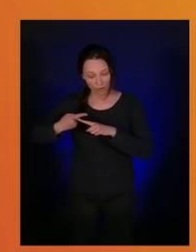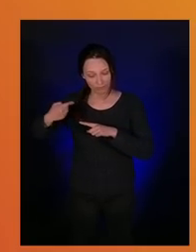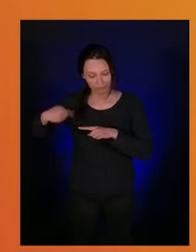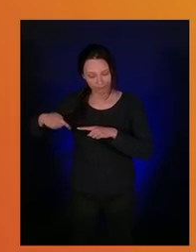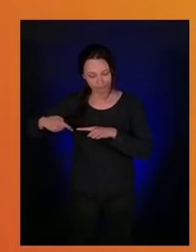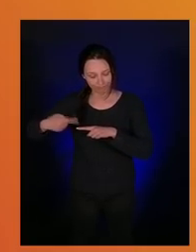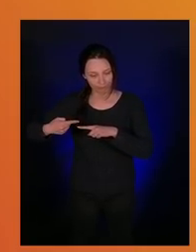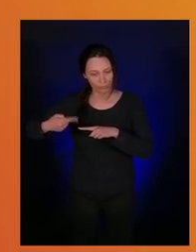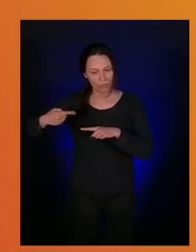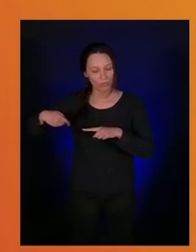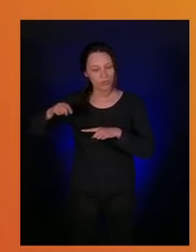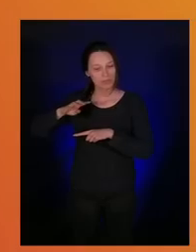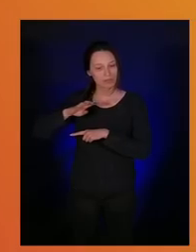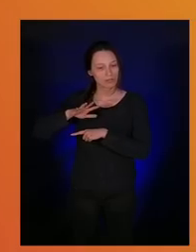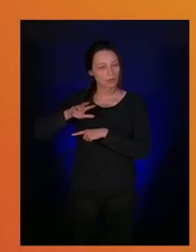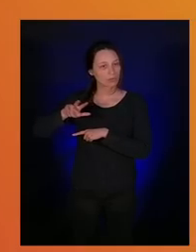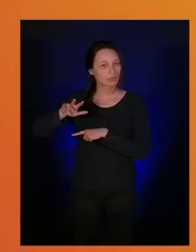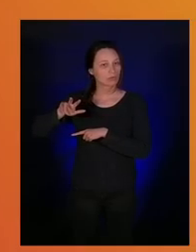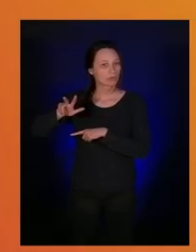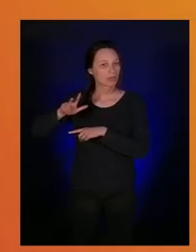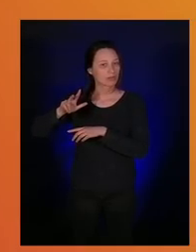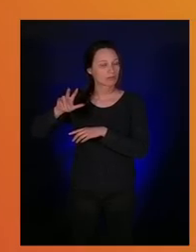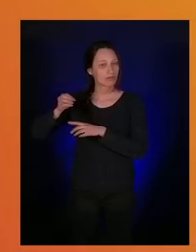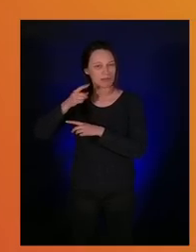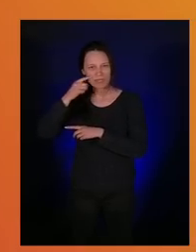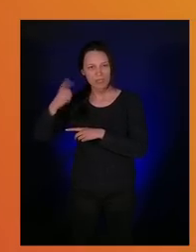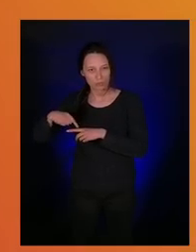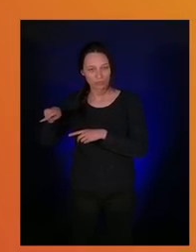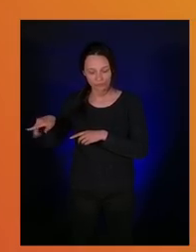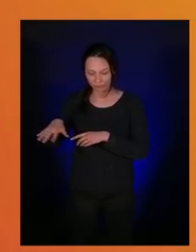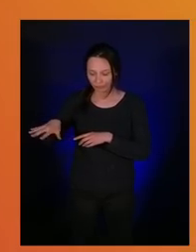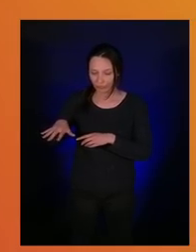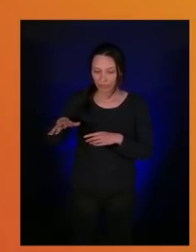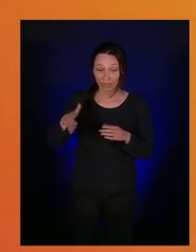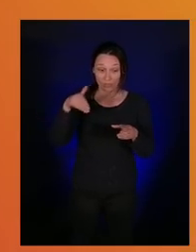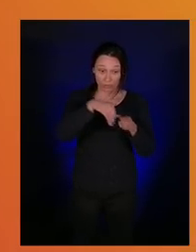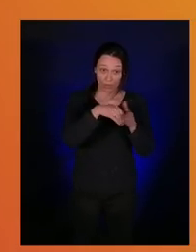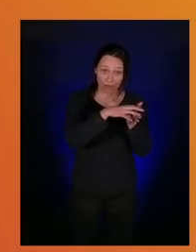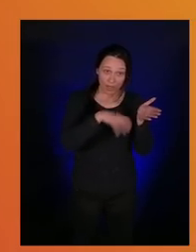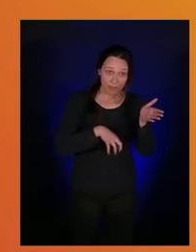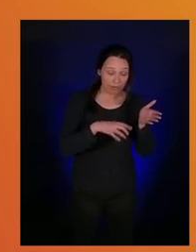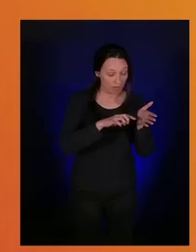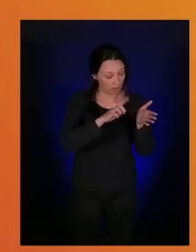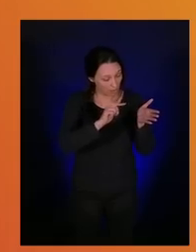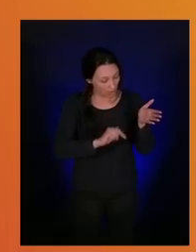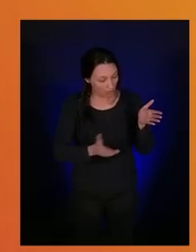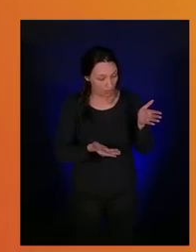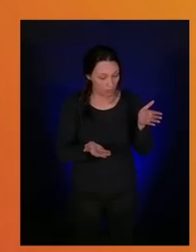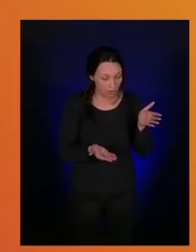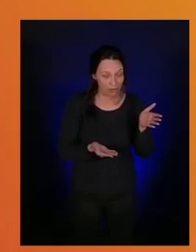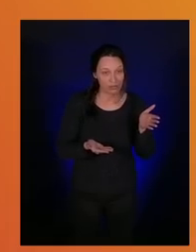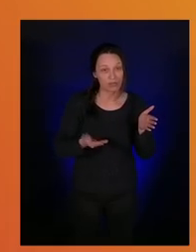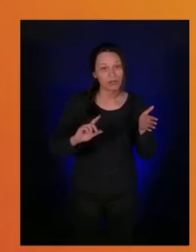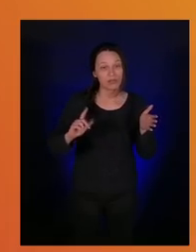Dijon. Vous avez donc à votre disposition dans ce rapport les éléments ayant trait aux exercices financiers clos des